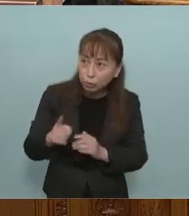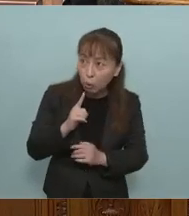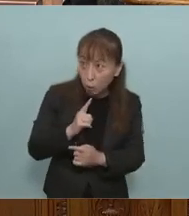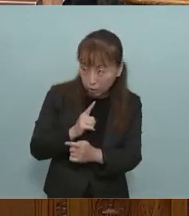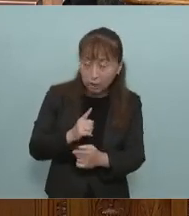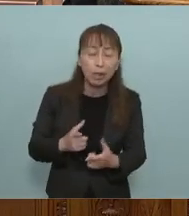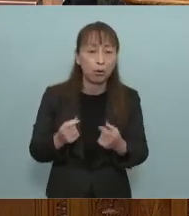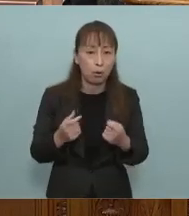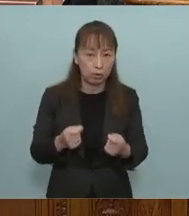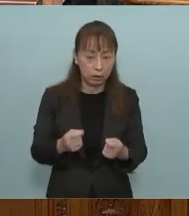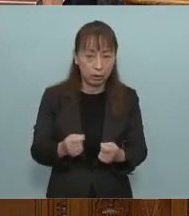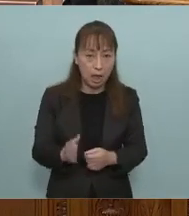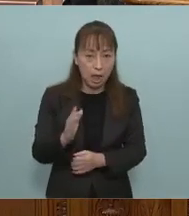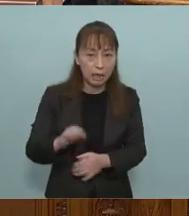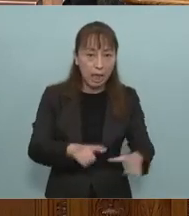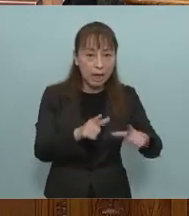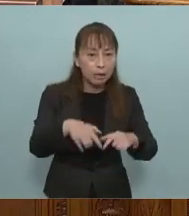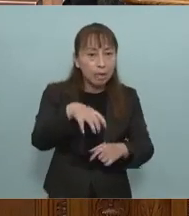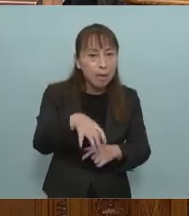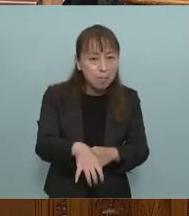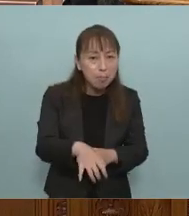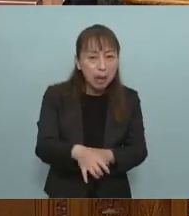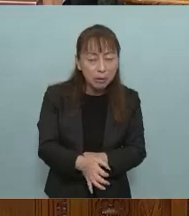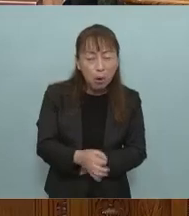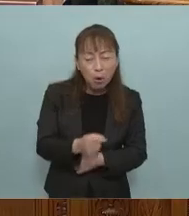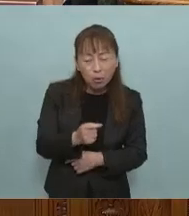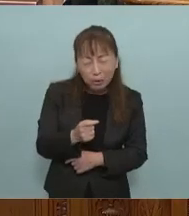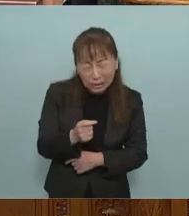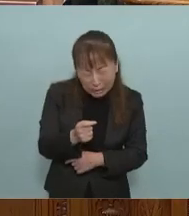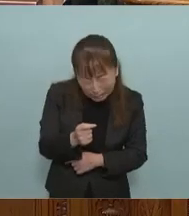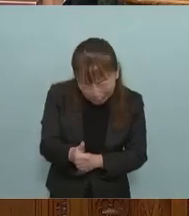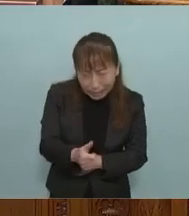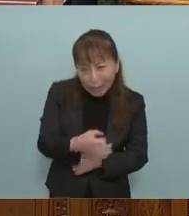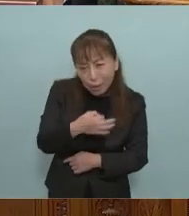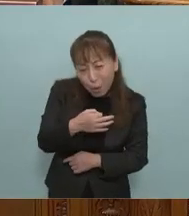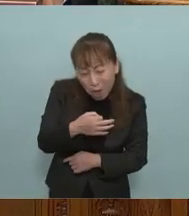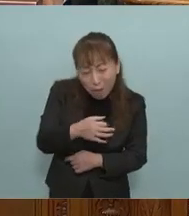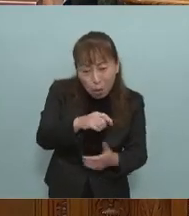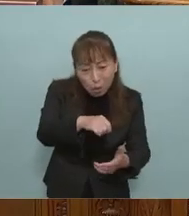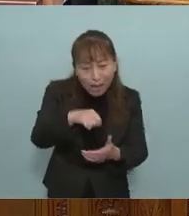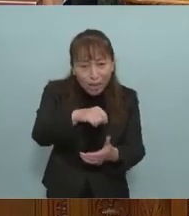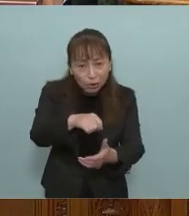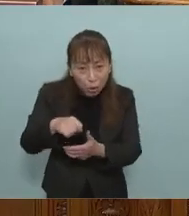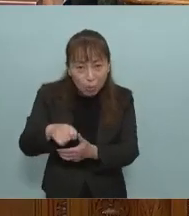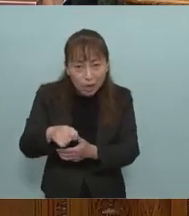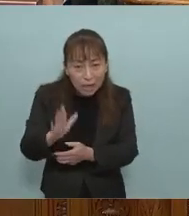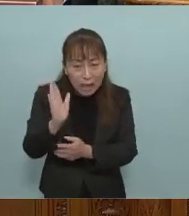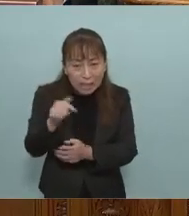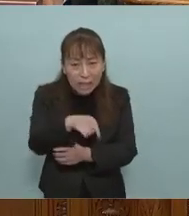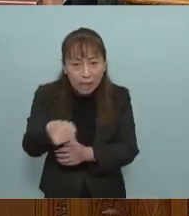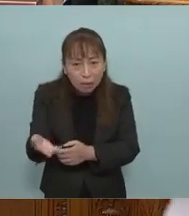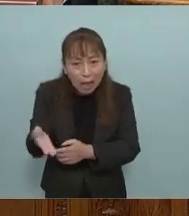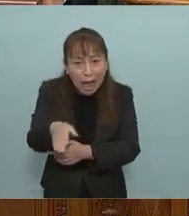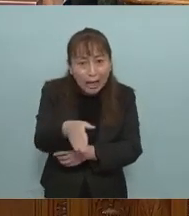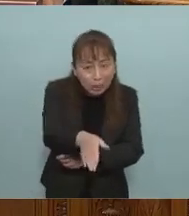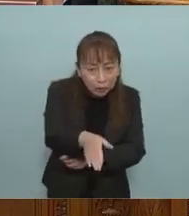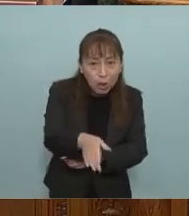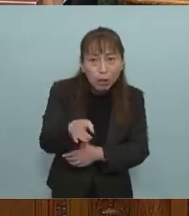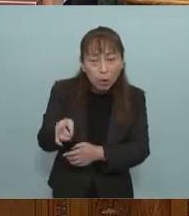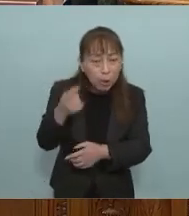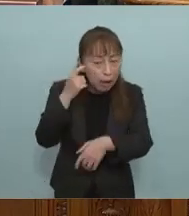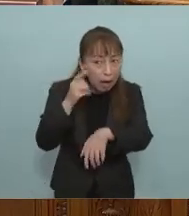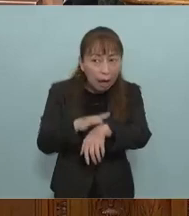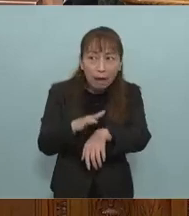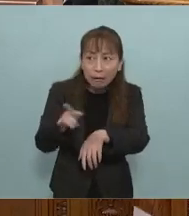通り、生活現場からの小さな声をも受け止めて、諸施策に反映していくことであり、その姿勢が